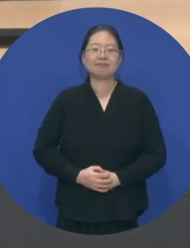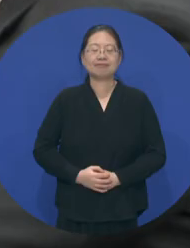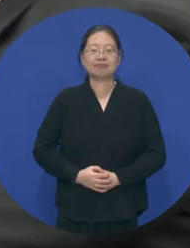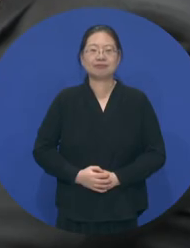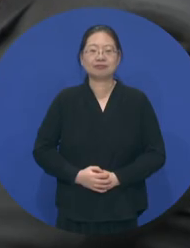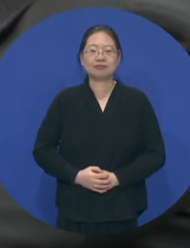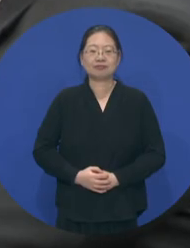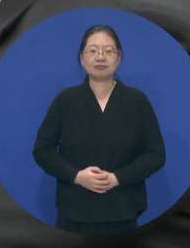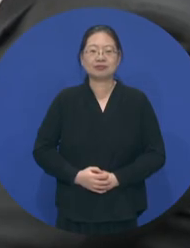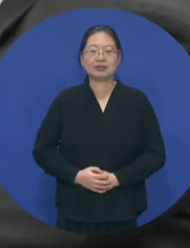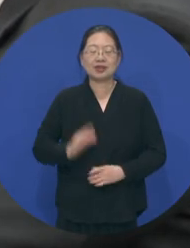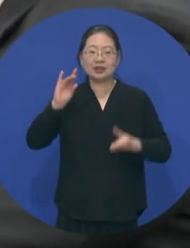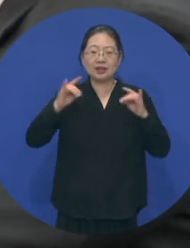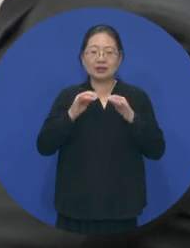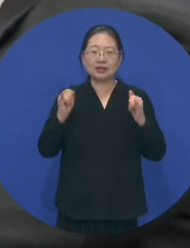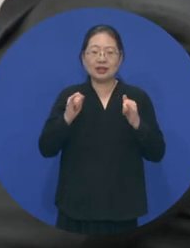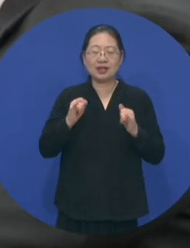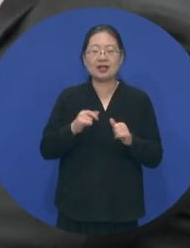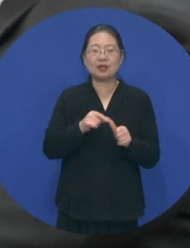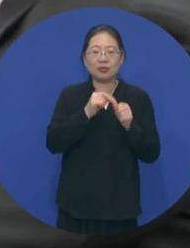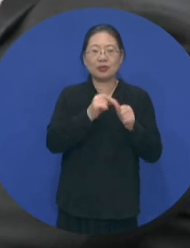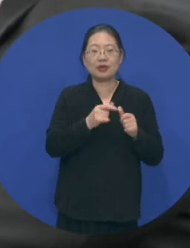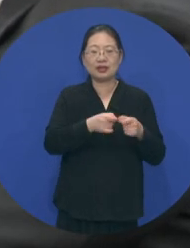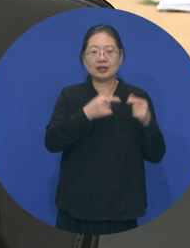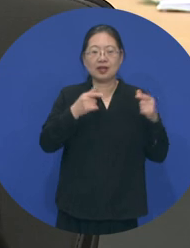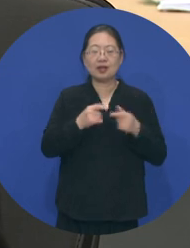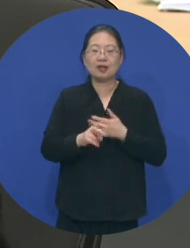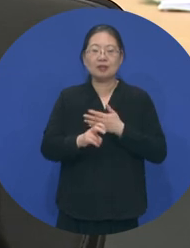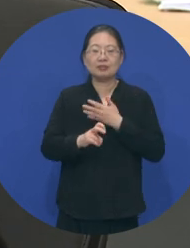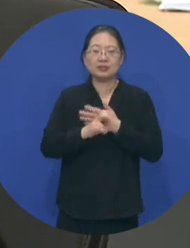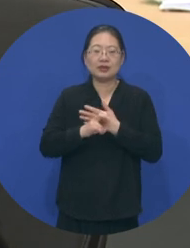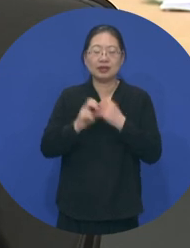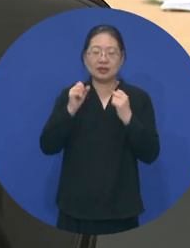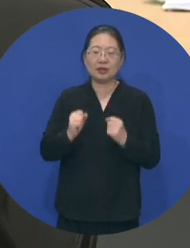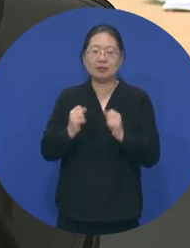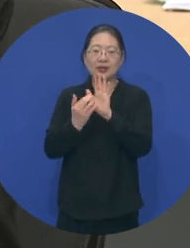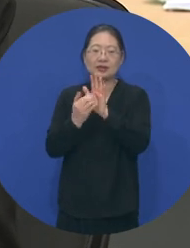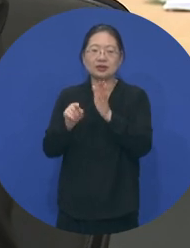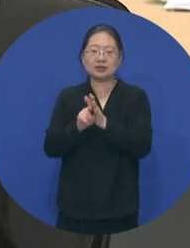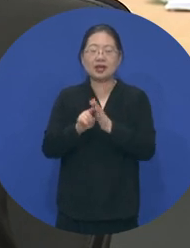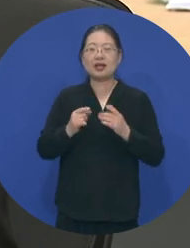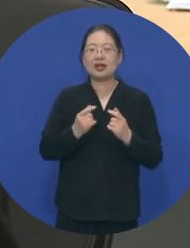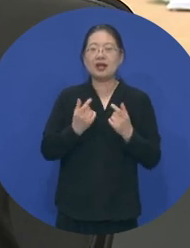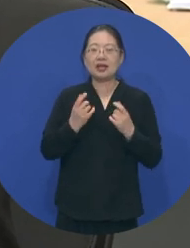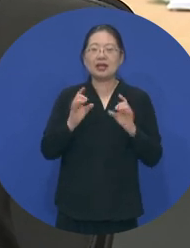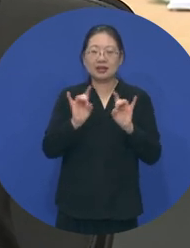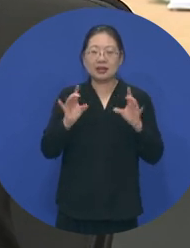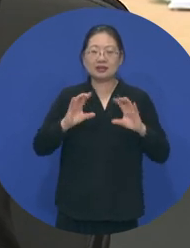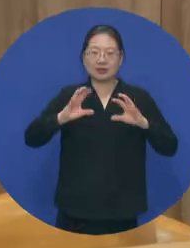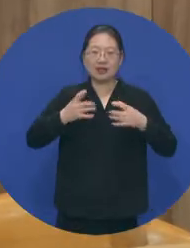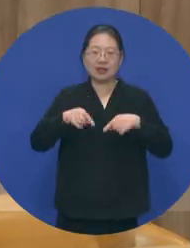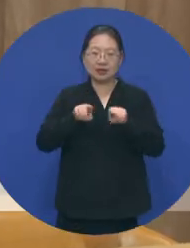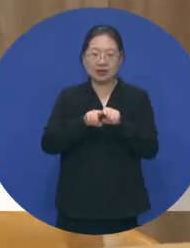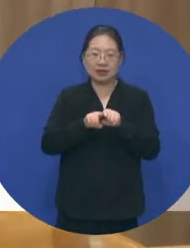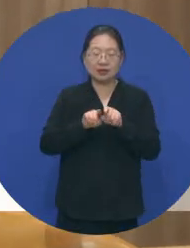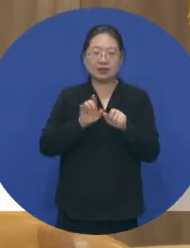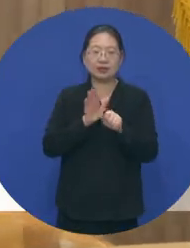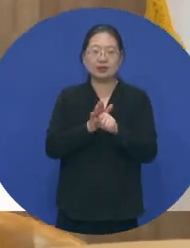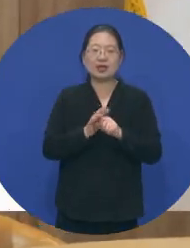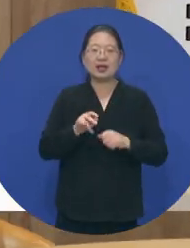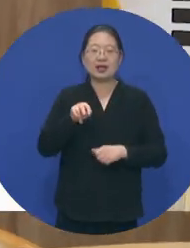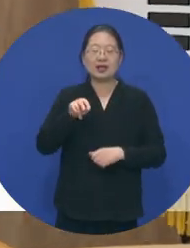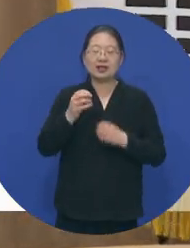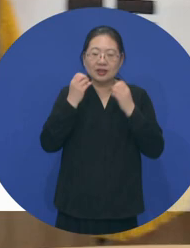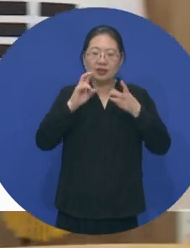좋겠습니다. 이로써 태국인의 고용 확대, 불법 체류 방지 등을 위해 양 지역이 함께 노력하게 됩니다.